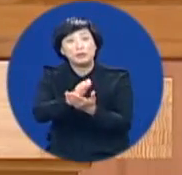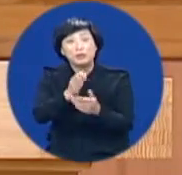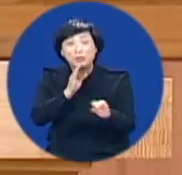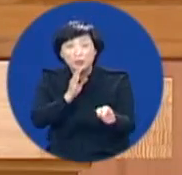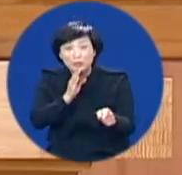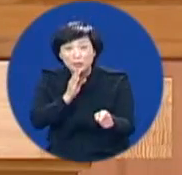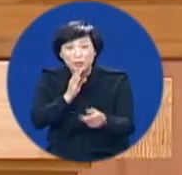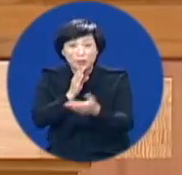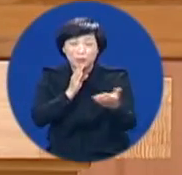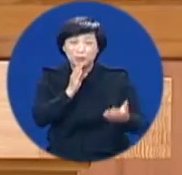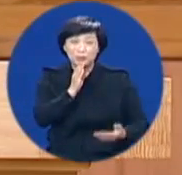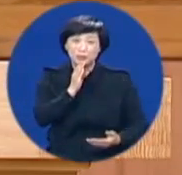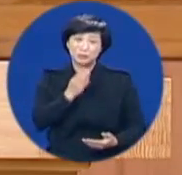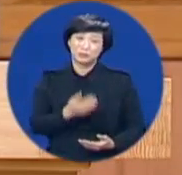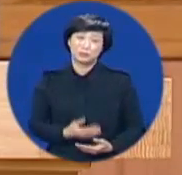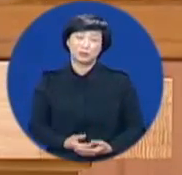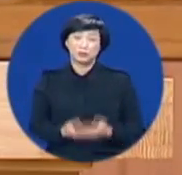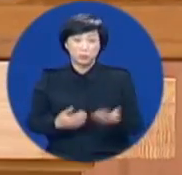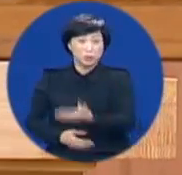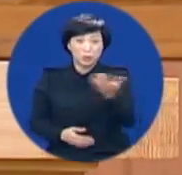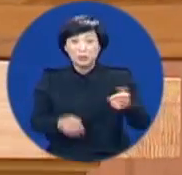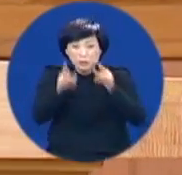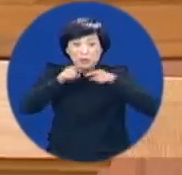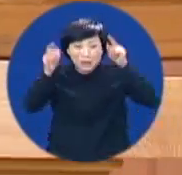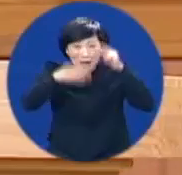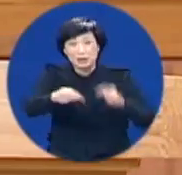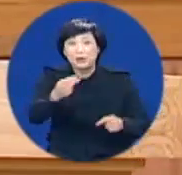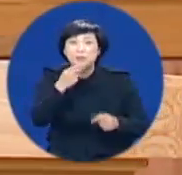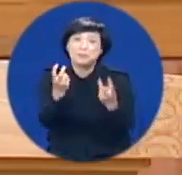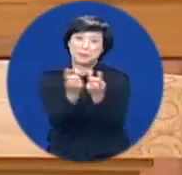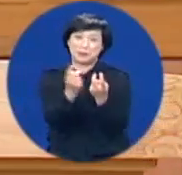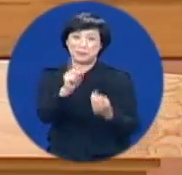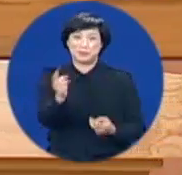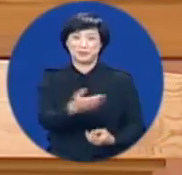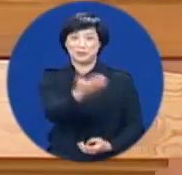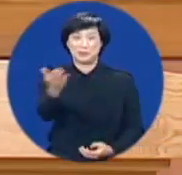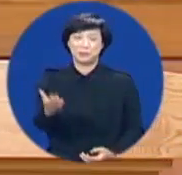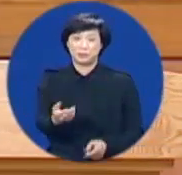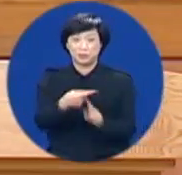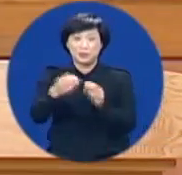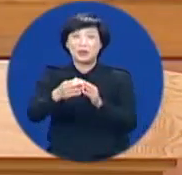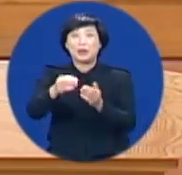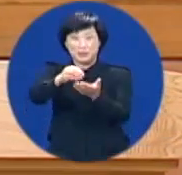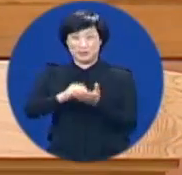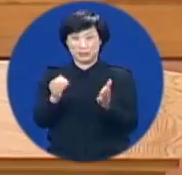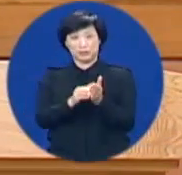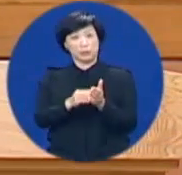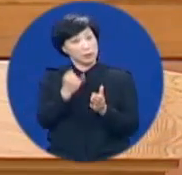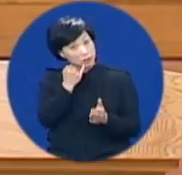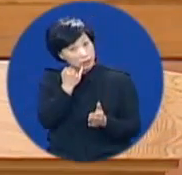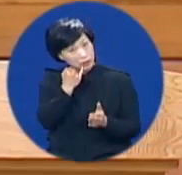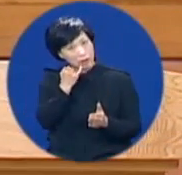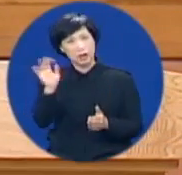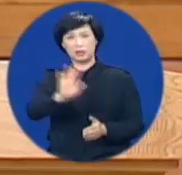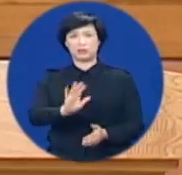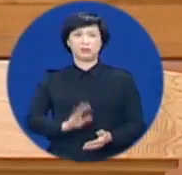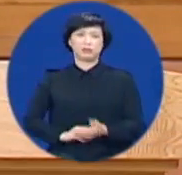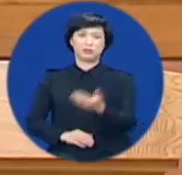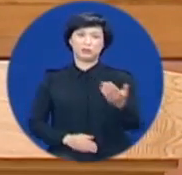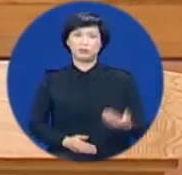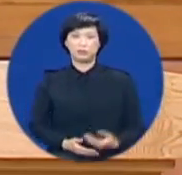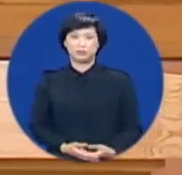지옥 가면 안 돼요. 그럼 지옥 안 가라는 방법이 뭐냐? 교회만 오면 되느냐? 아니요.